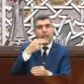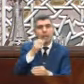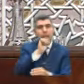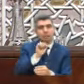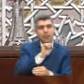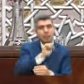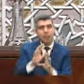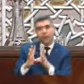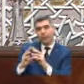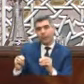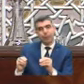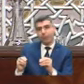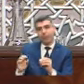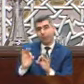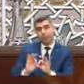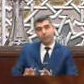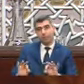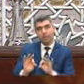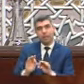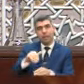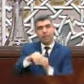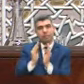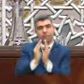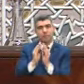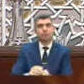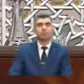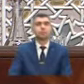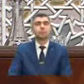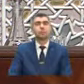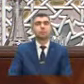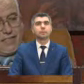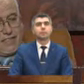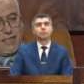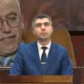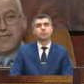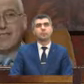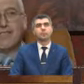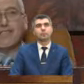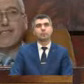والسادة النواب المحترمين من فريق العدالة والتنمية، فليتفضل أحد واضعي السؤال.